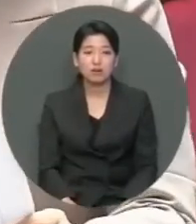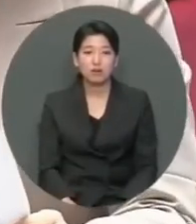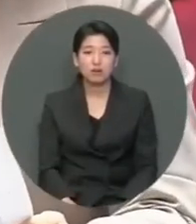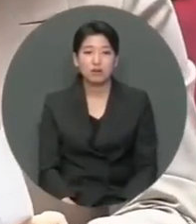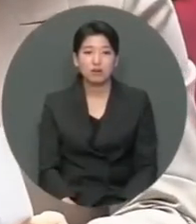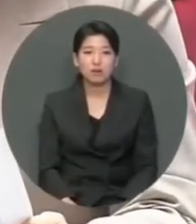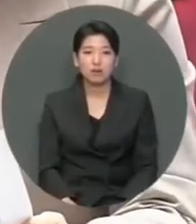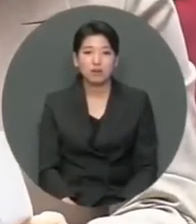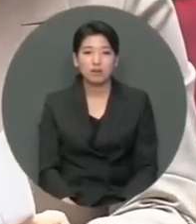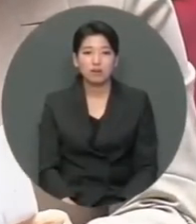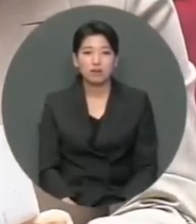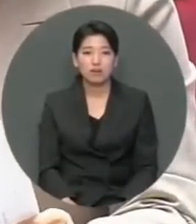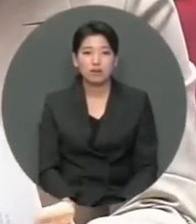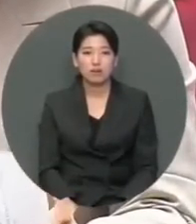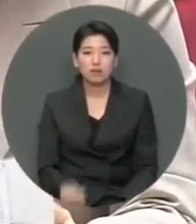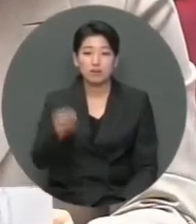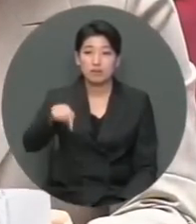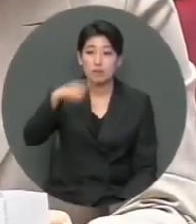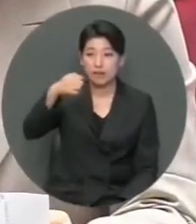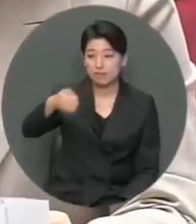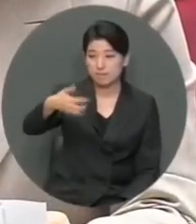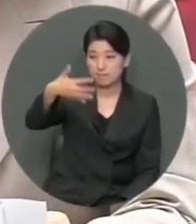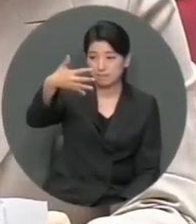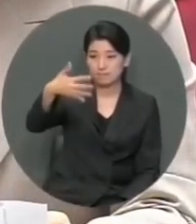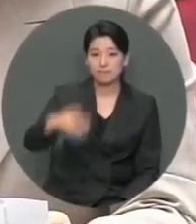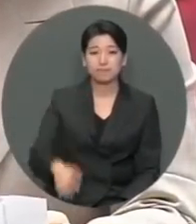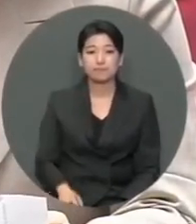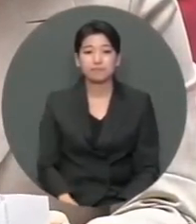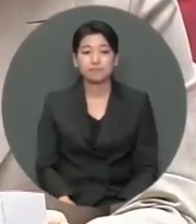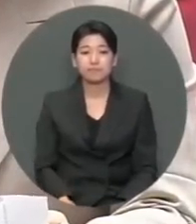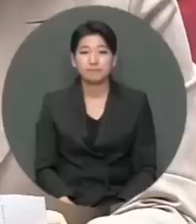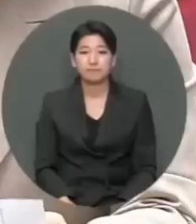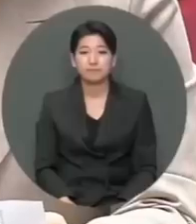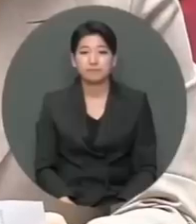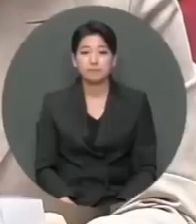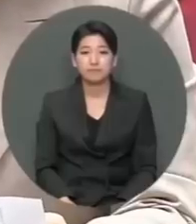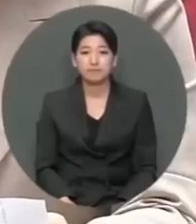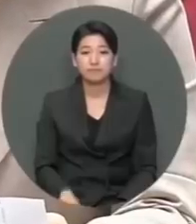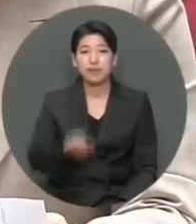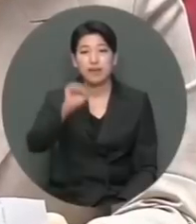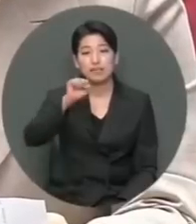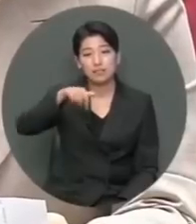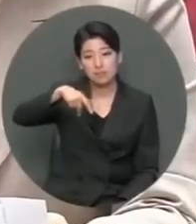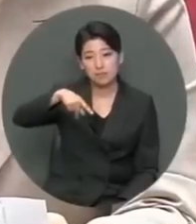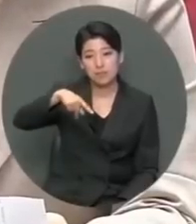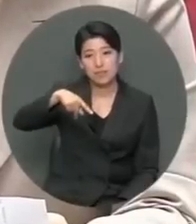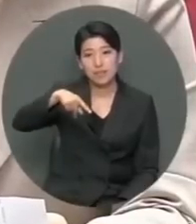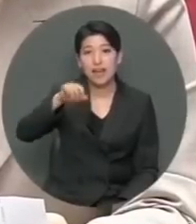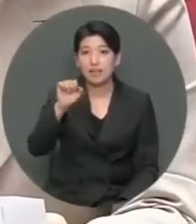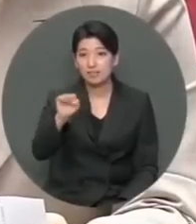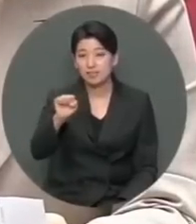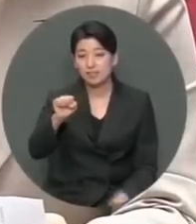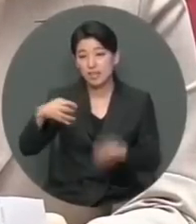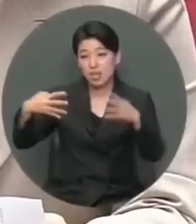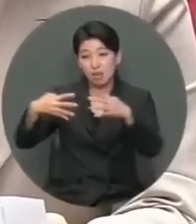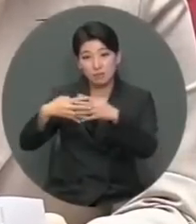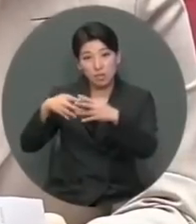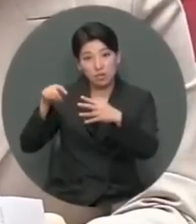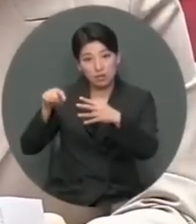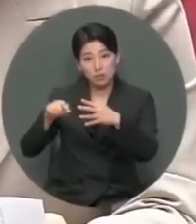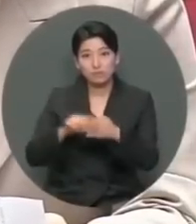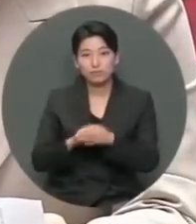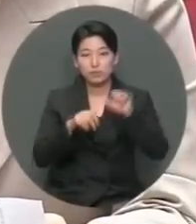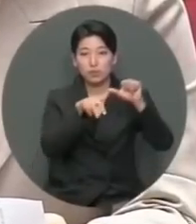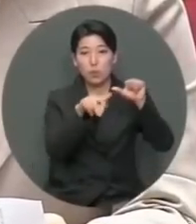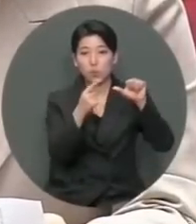자, 그러면 다음 슬라이드를 보여주시겠어요? 그 SPS 협정, 우리 잠정 조치가 저 5조